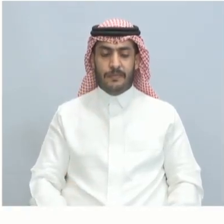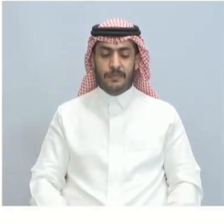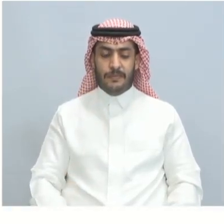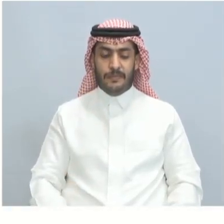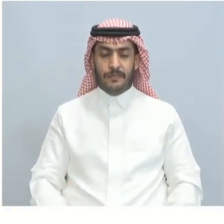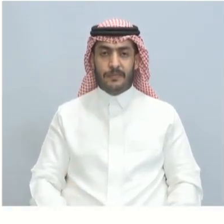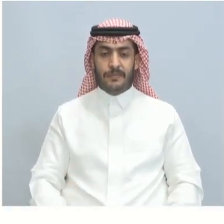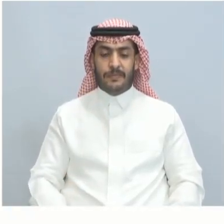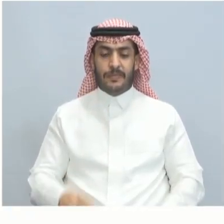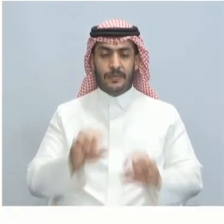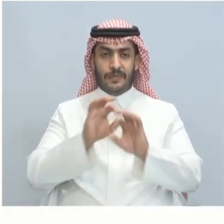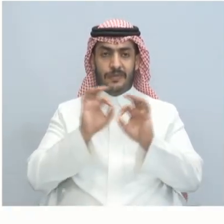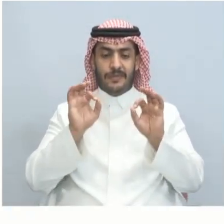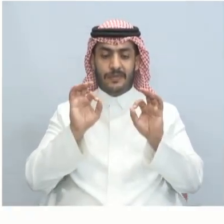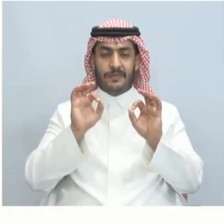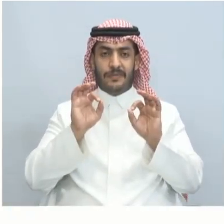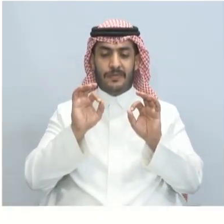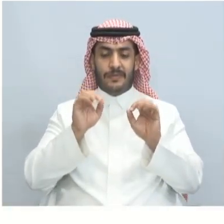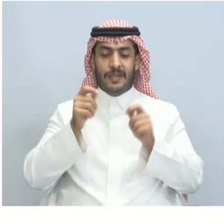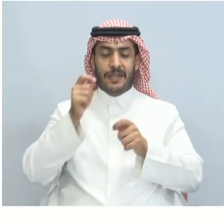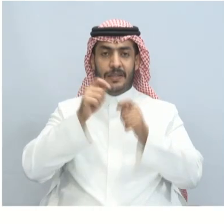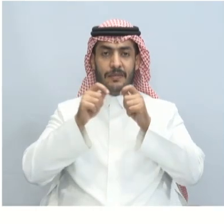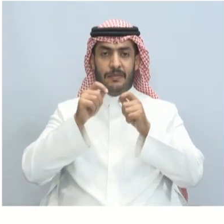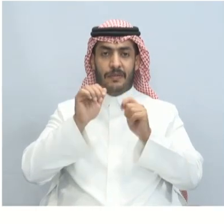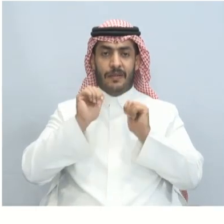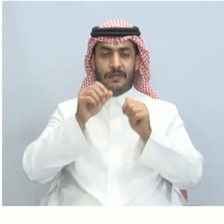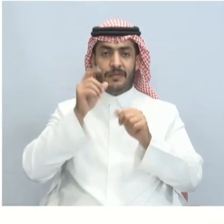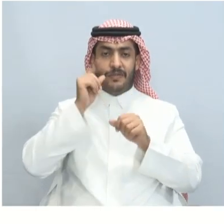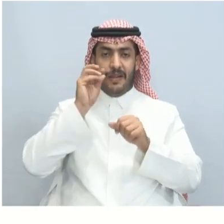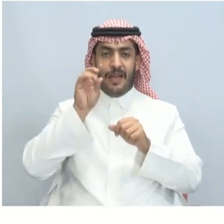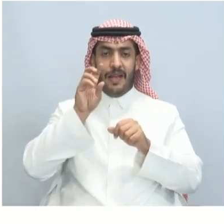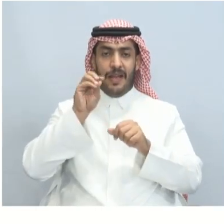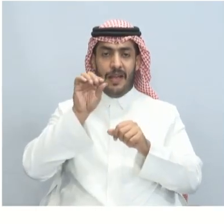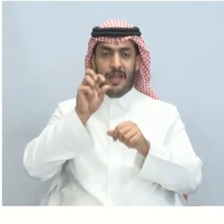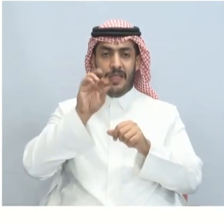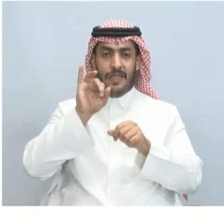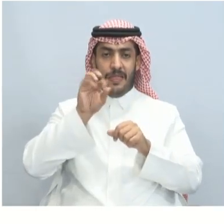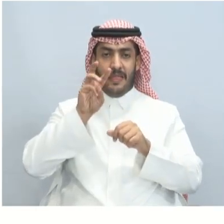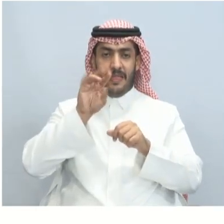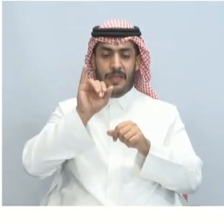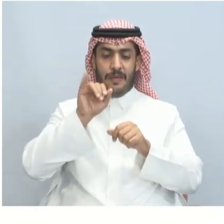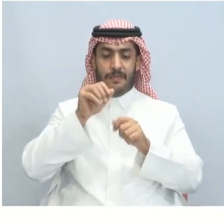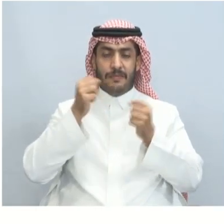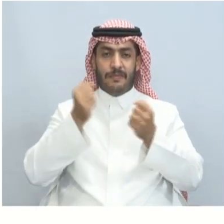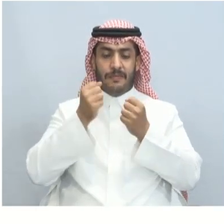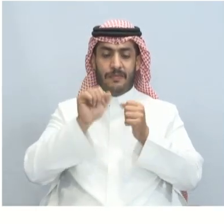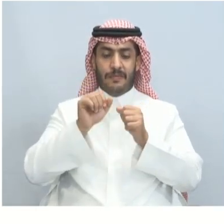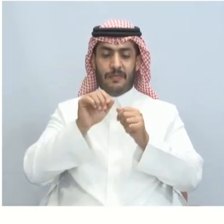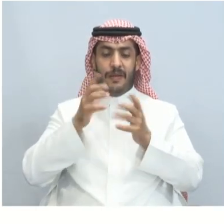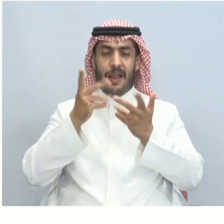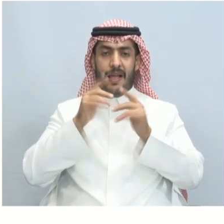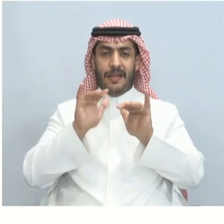الانسحاب استعد تصميم قام هيثم بانشاء التصميم المجاور باستعمال